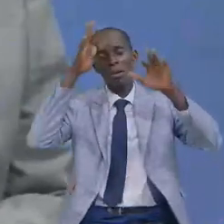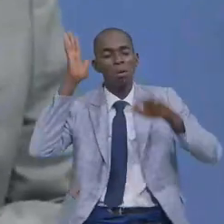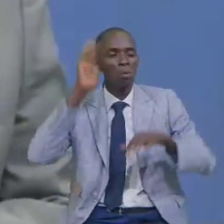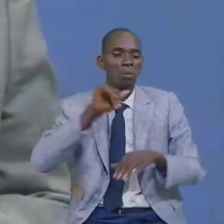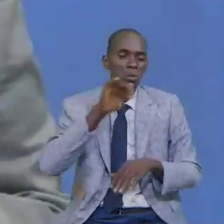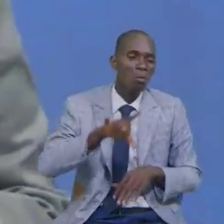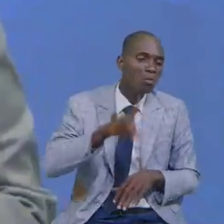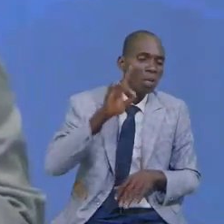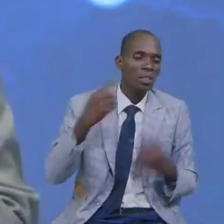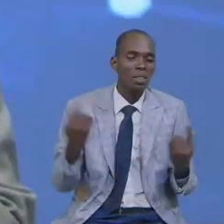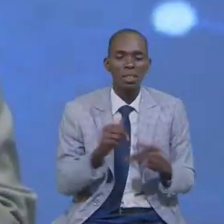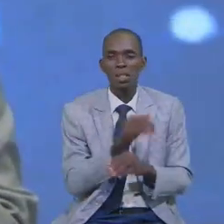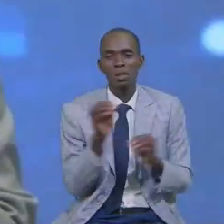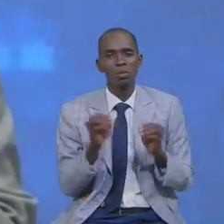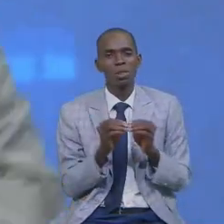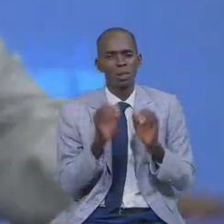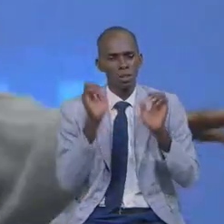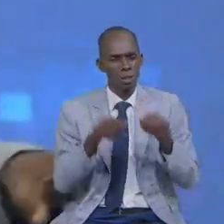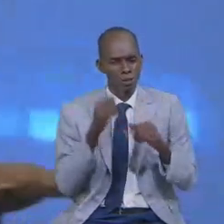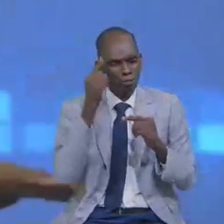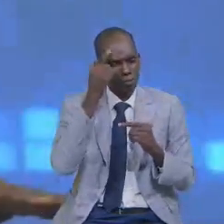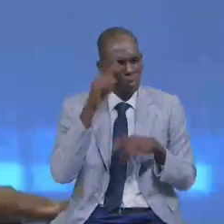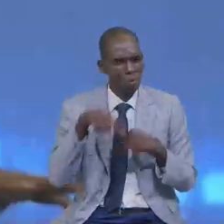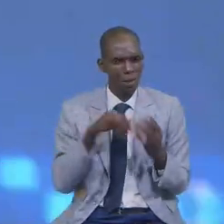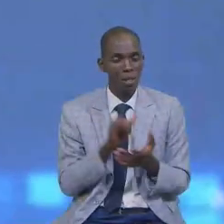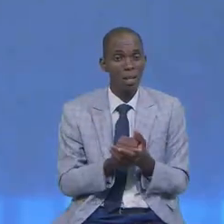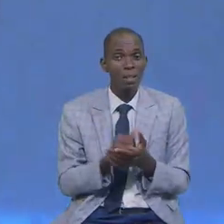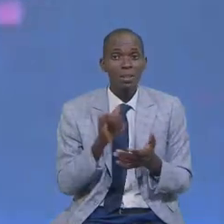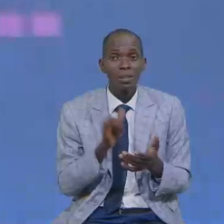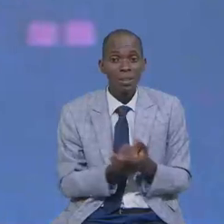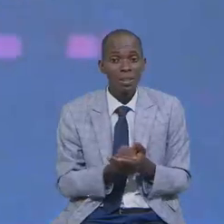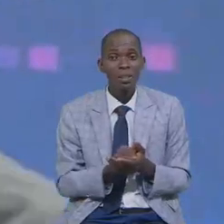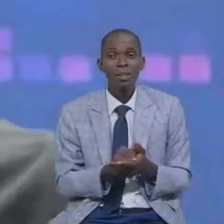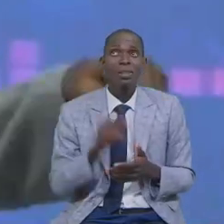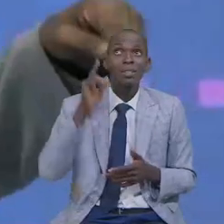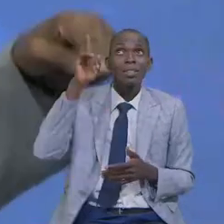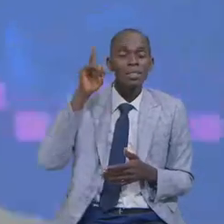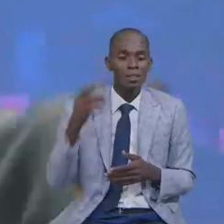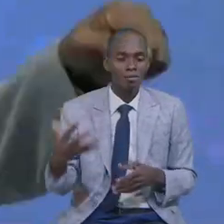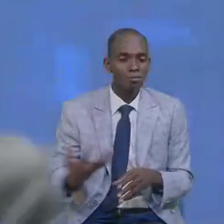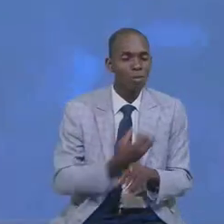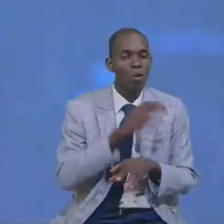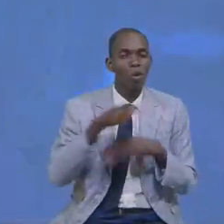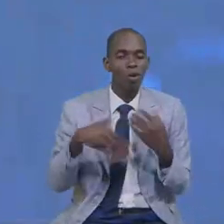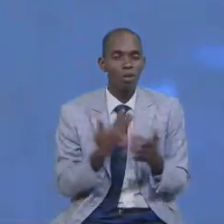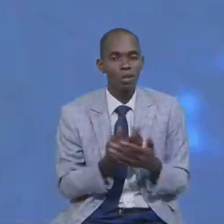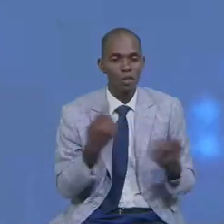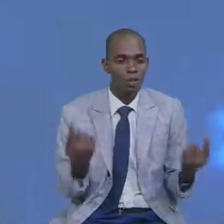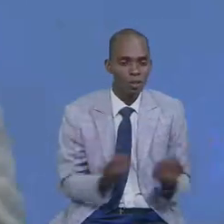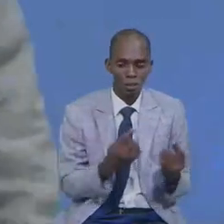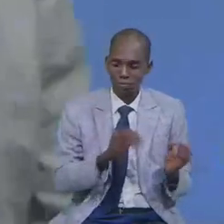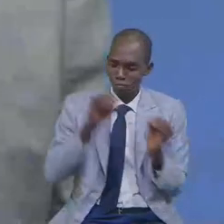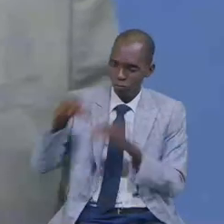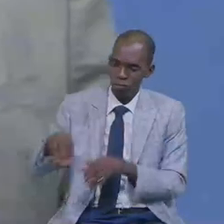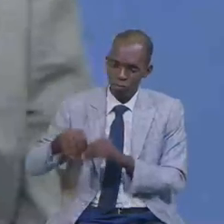péchés. Est-ce que vous pouvez penser à cela? Il laisse tous tes péchés dans le fond de